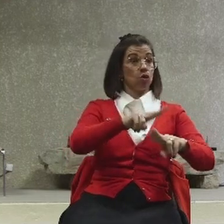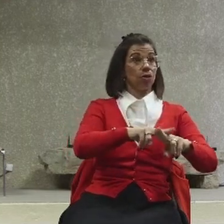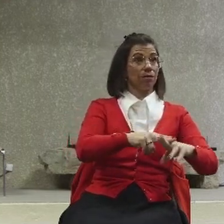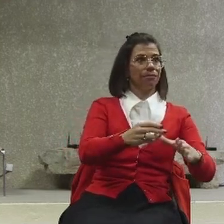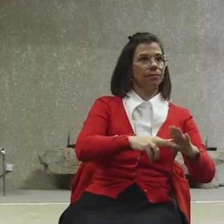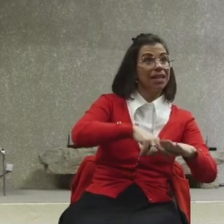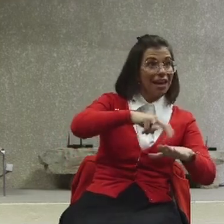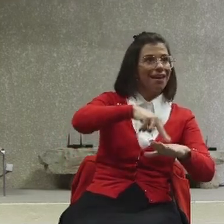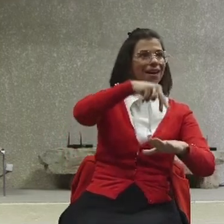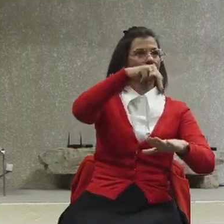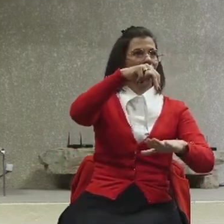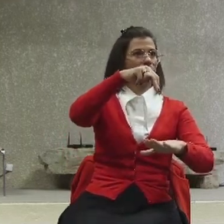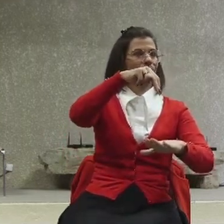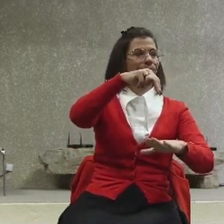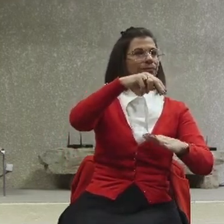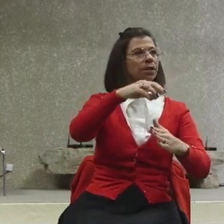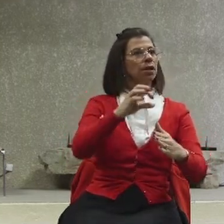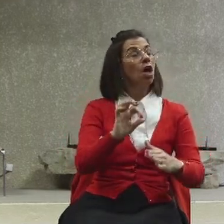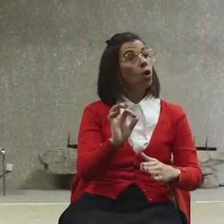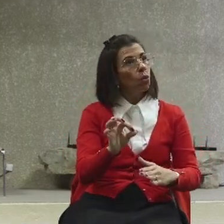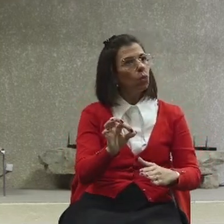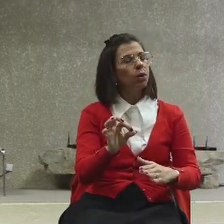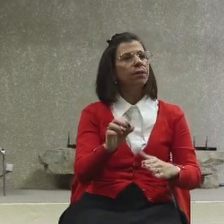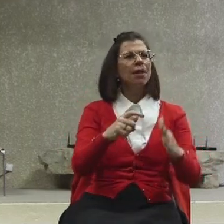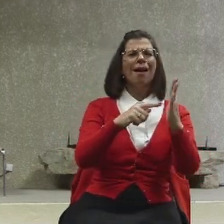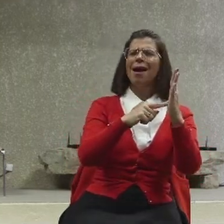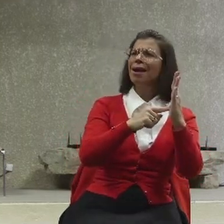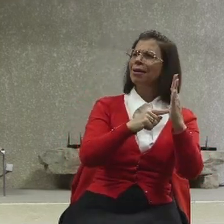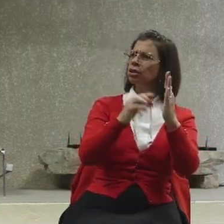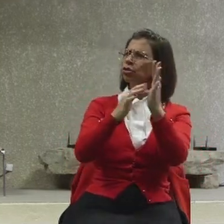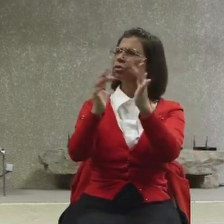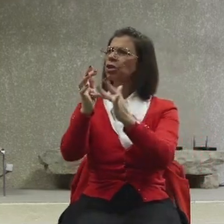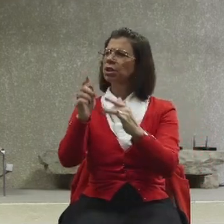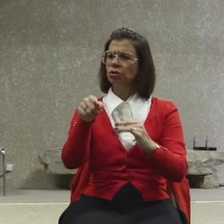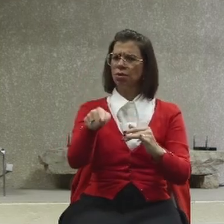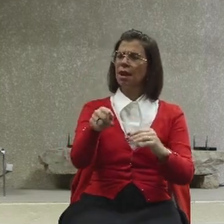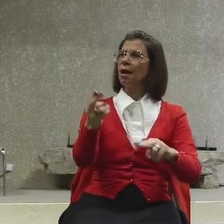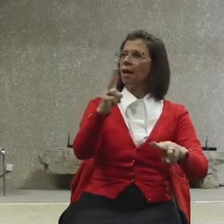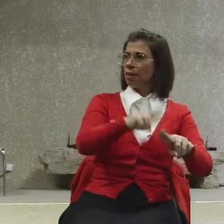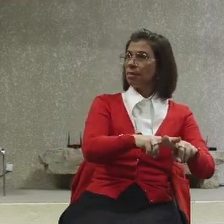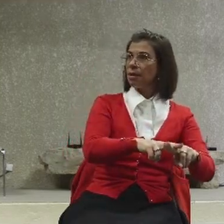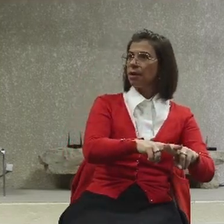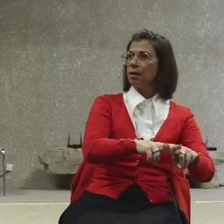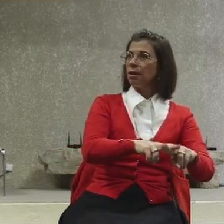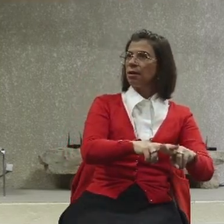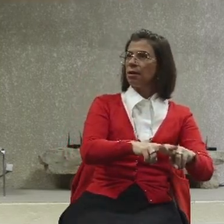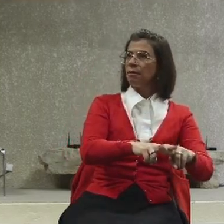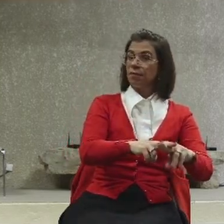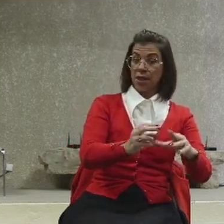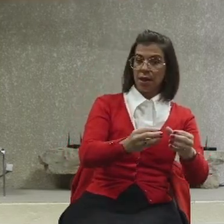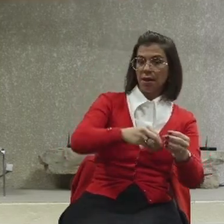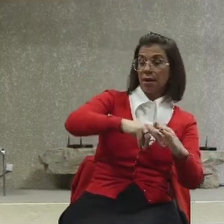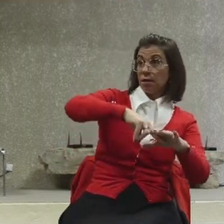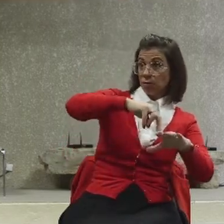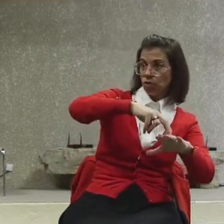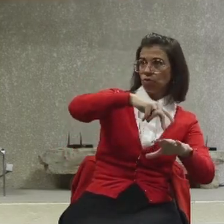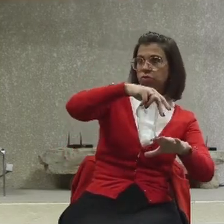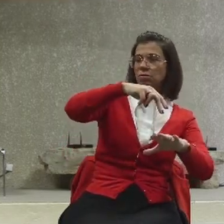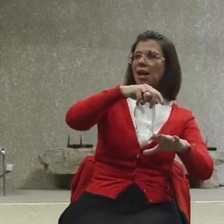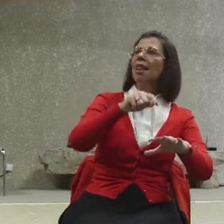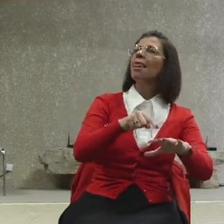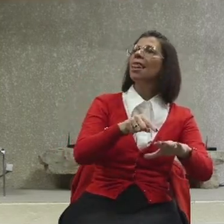il est mort. S'il est mort, eh bien, le ressuscité, il a la